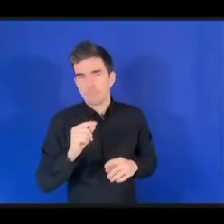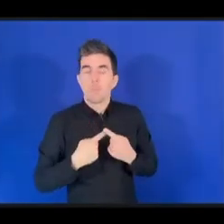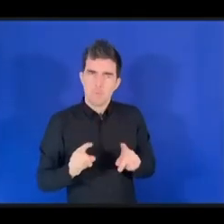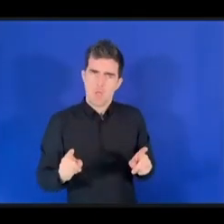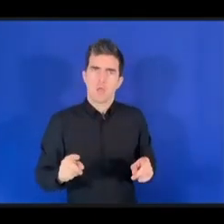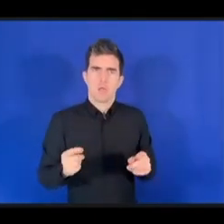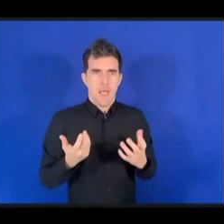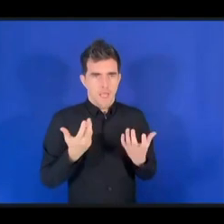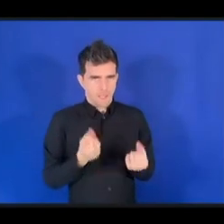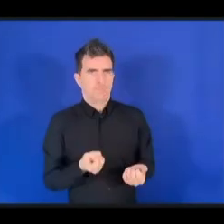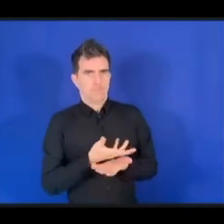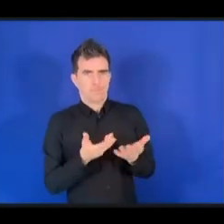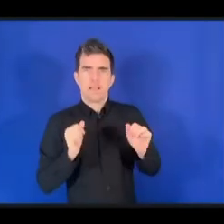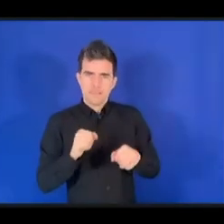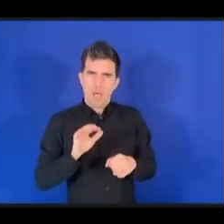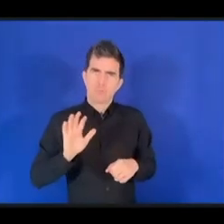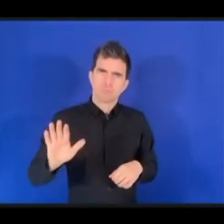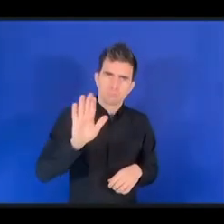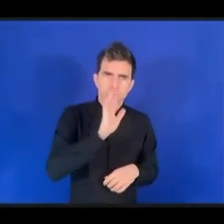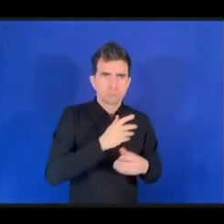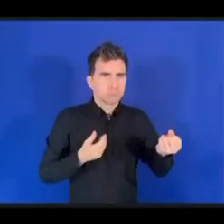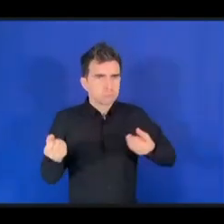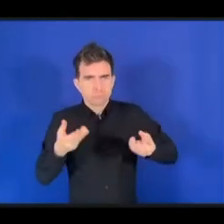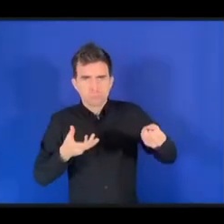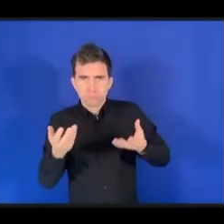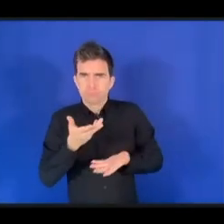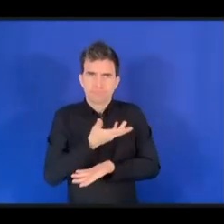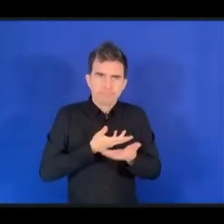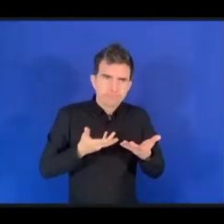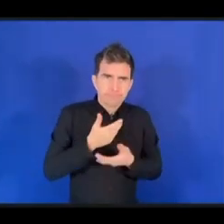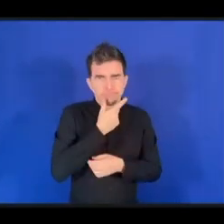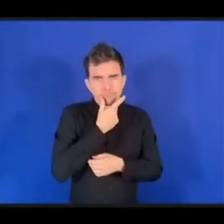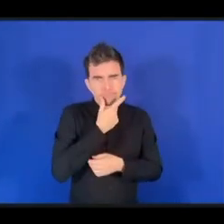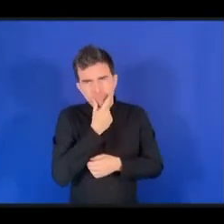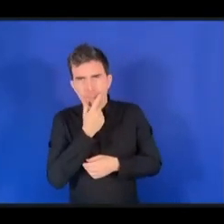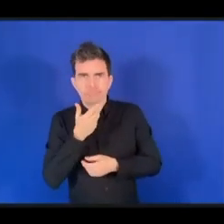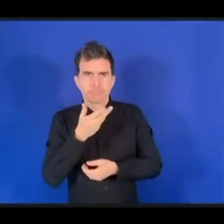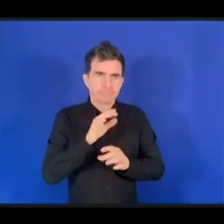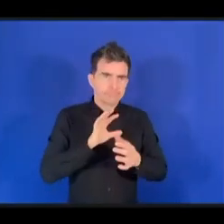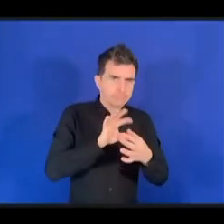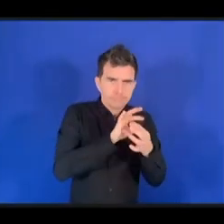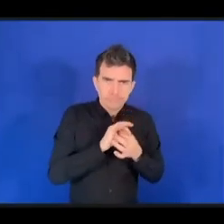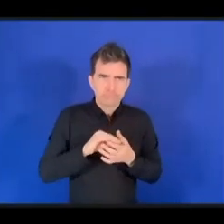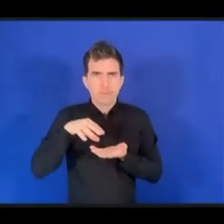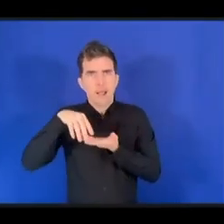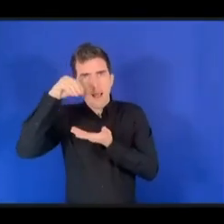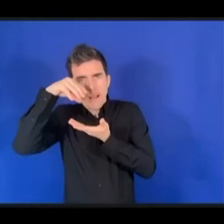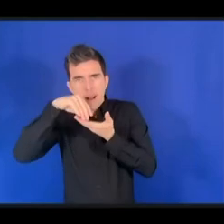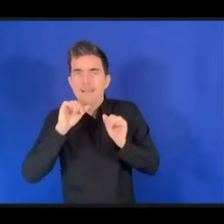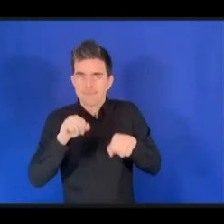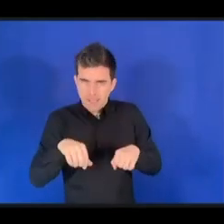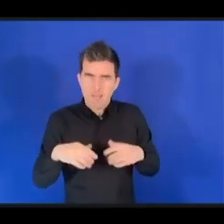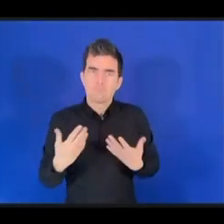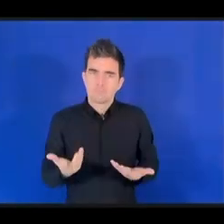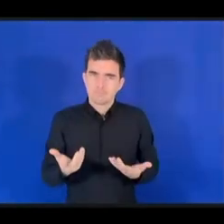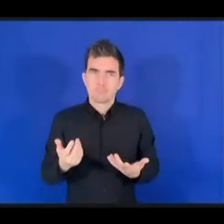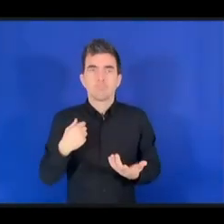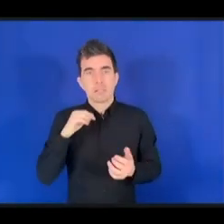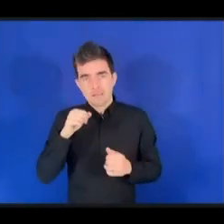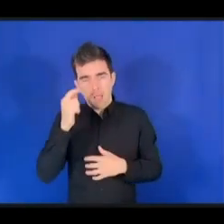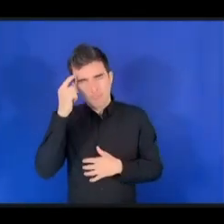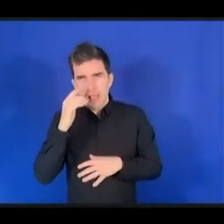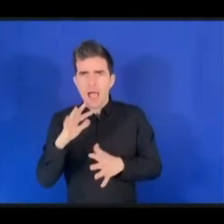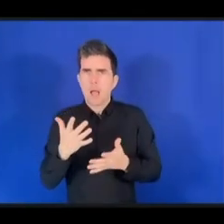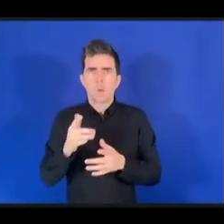に学ぶために大変重要な議論の場ではありますサイバーセキュリティの課題デジタルデバイド多様